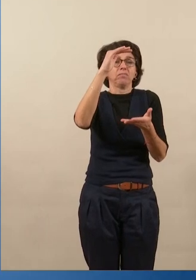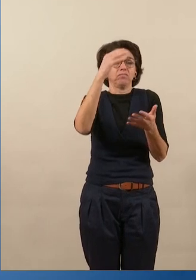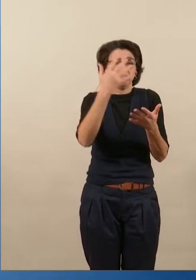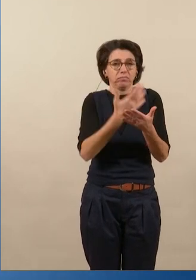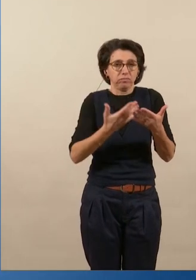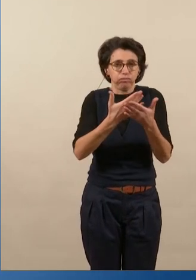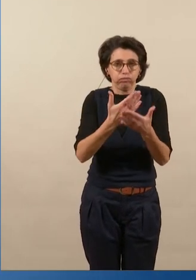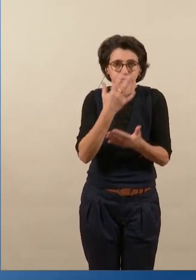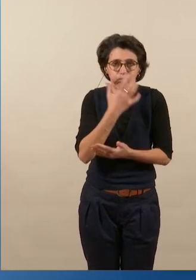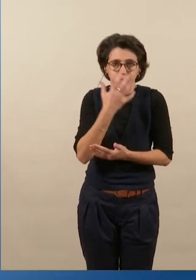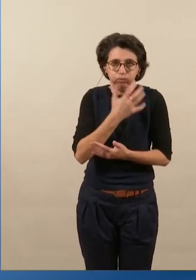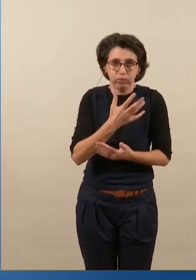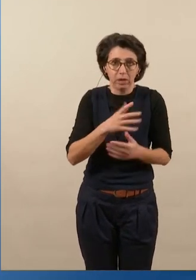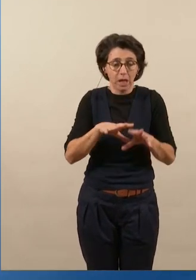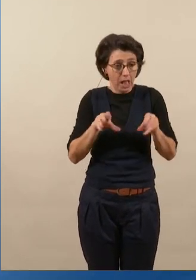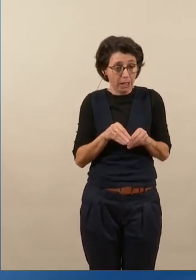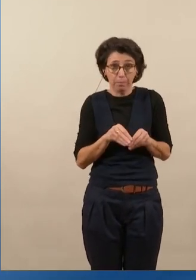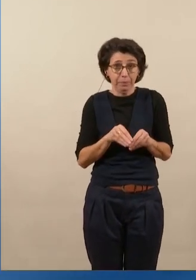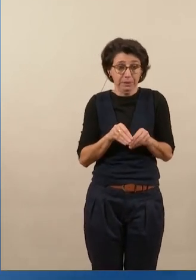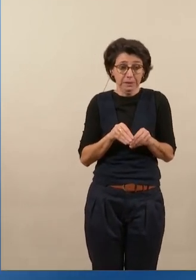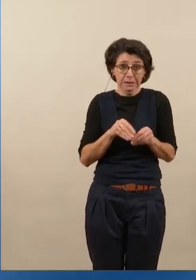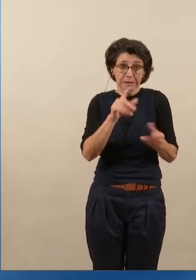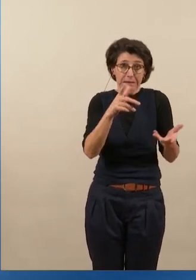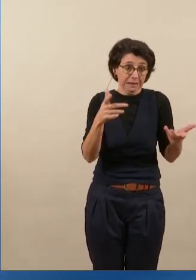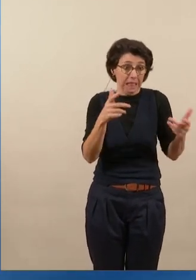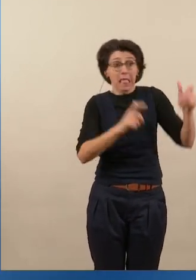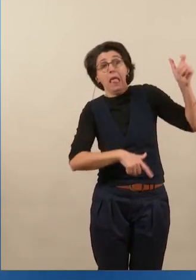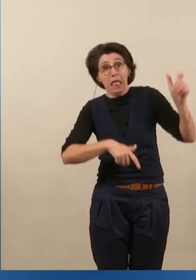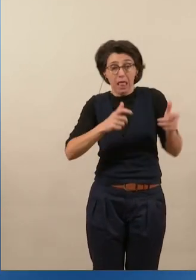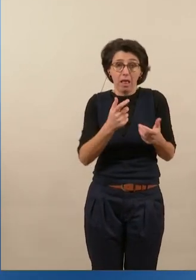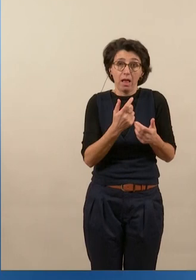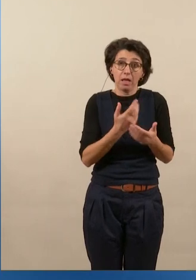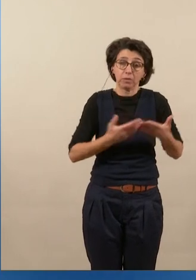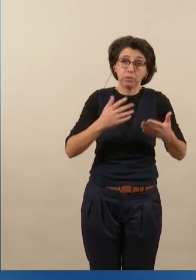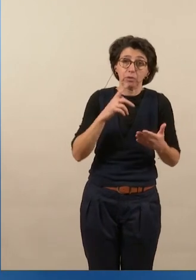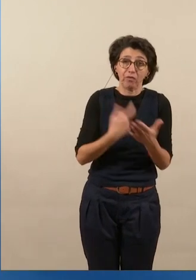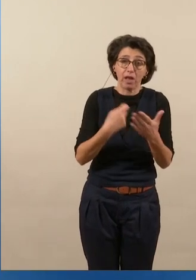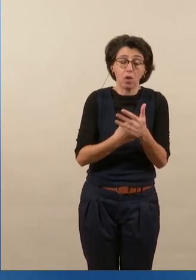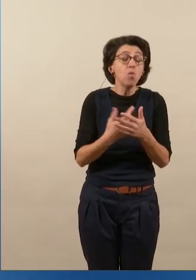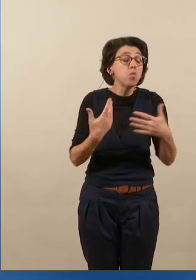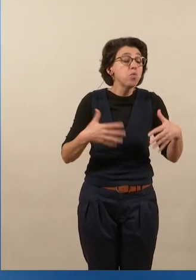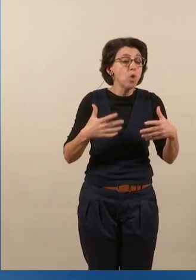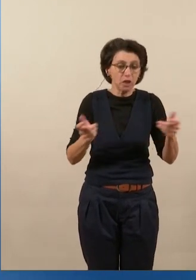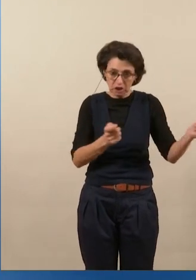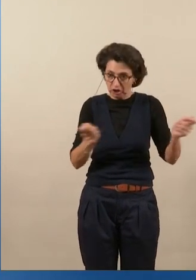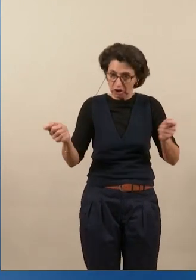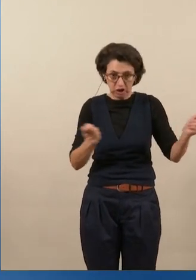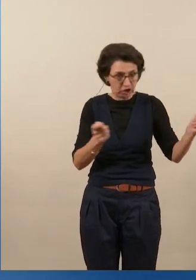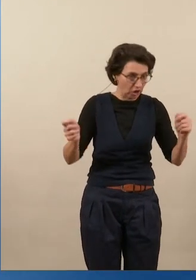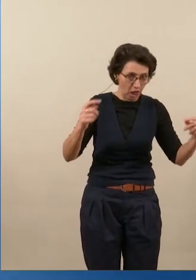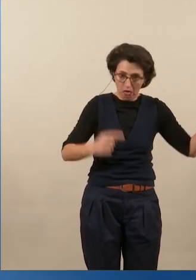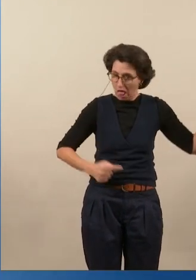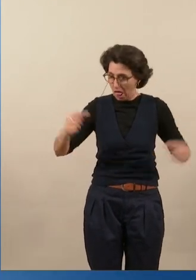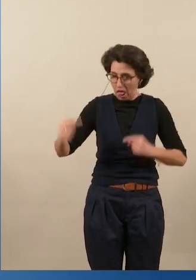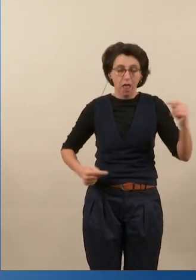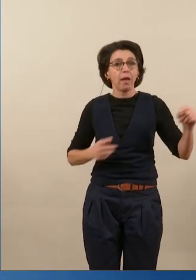cette équipe quel qu'elle soit ne pourra pas tout faire au vu de la situation financière c'est le moins qu'on puisse dire il va falloir identifier des priorités nous